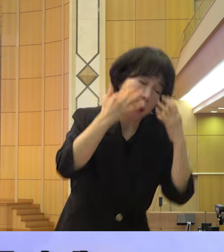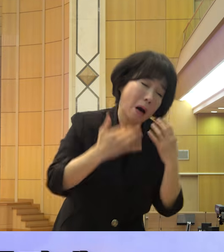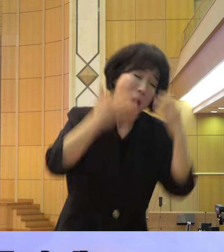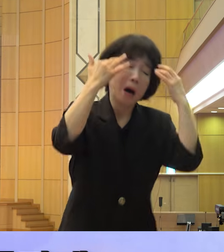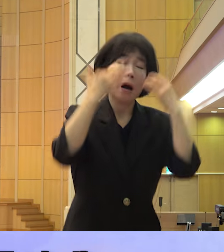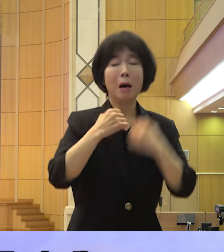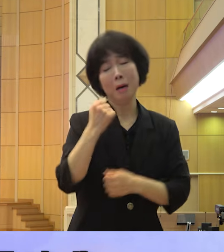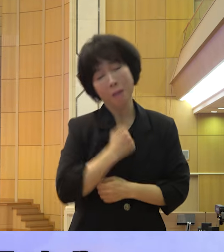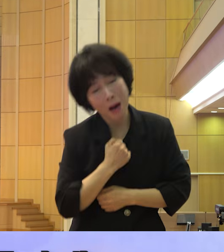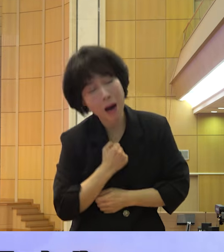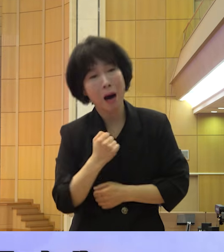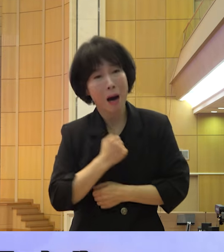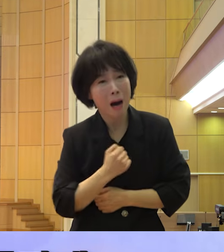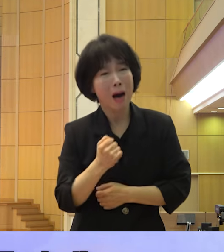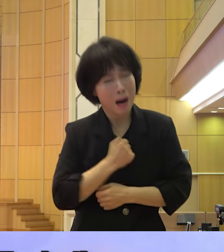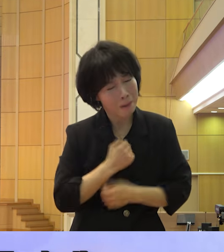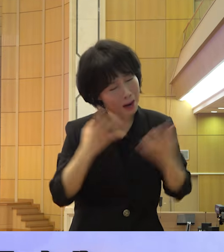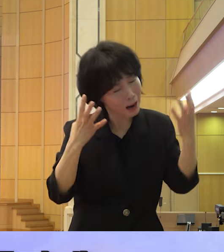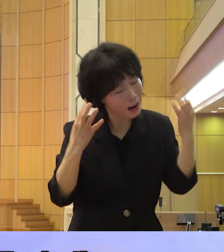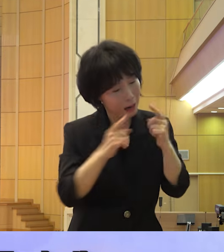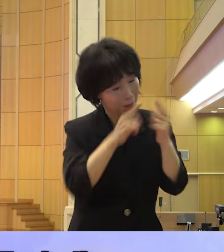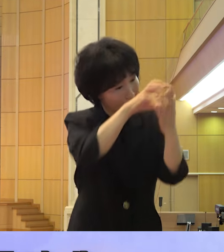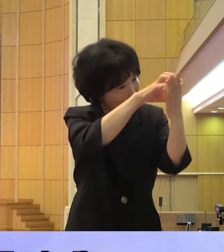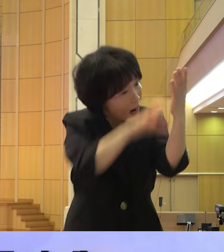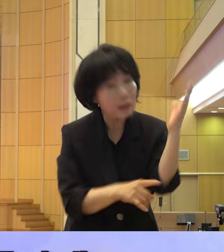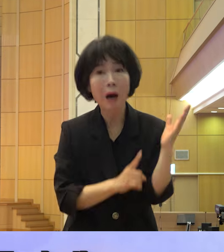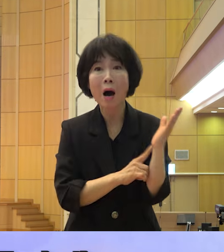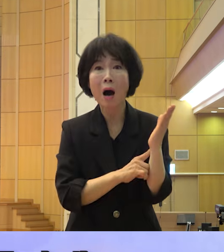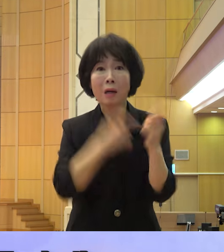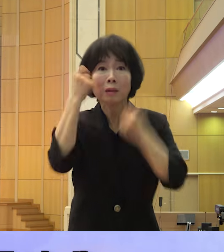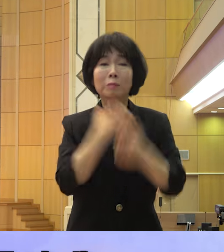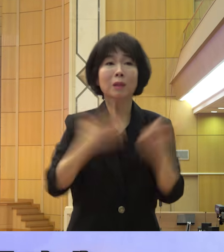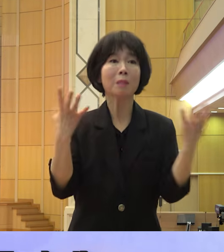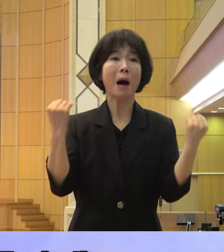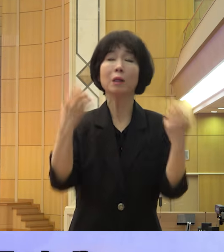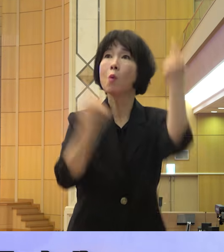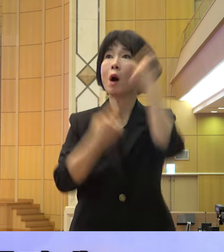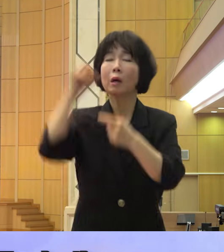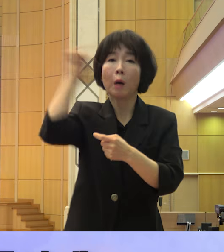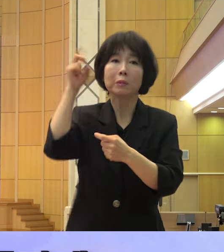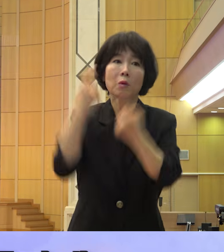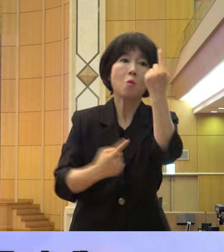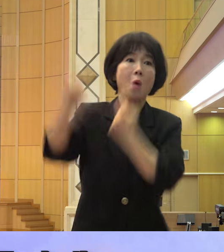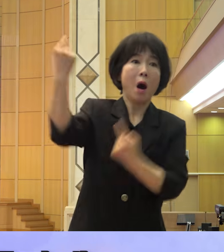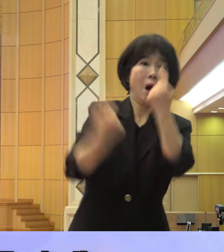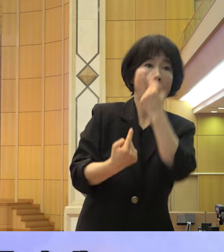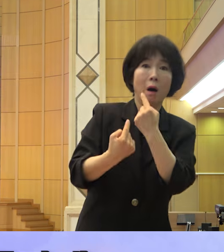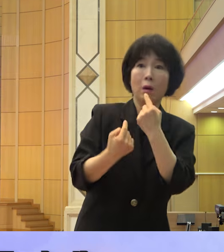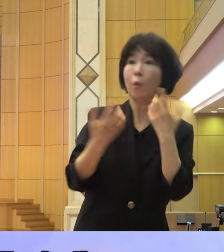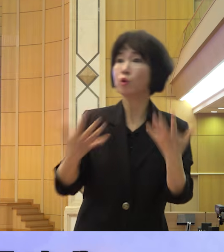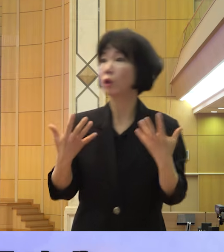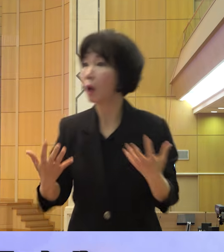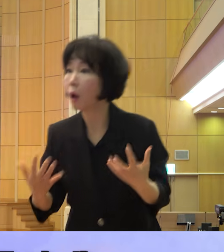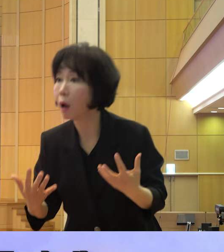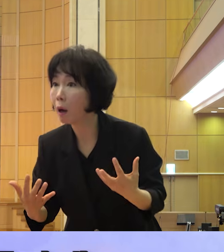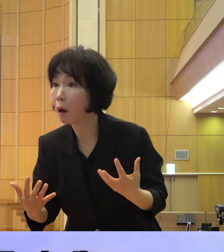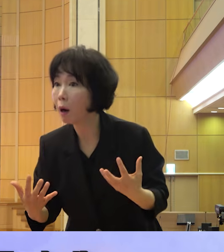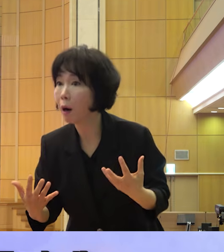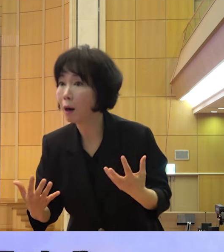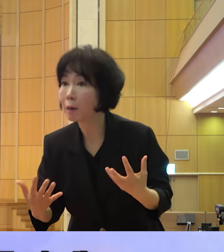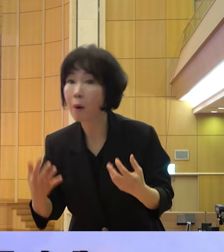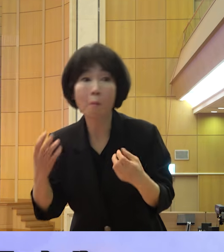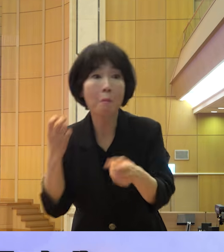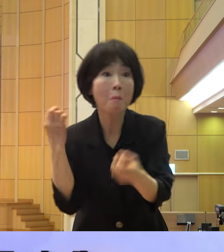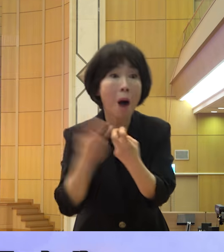눈물을 받아서 병에 가득 채웠다는 둥, 이렇게 슬픈 일들이 많고 괴로운 일들이 많지만은 100편 이후부터는 그냥